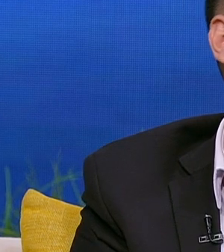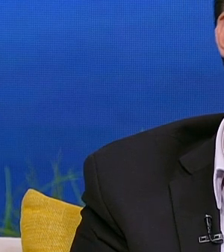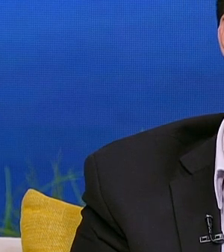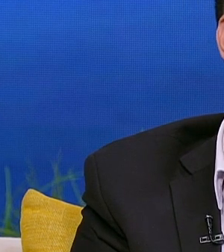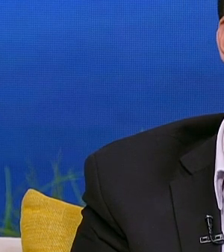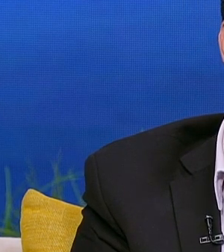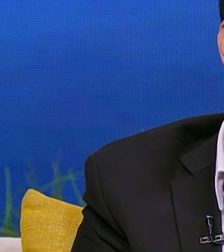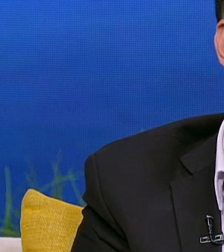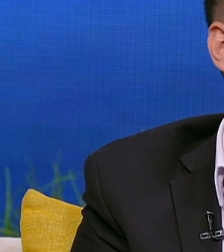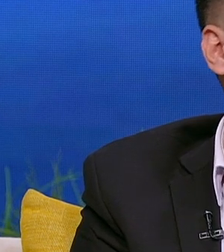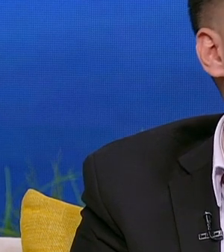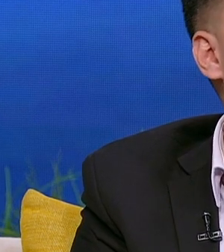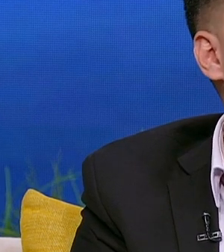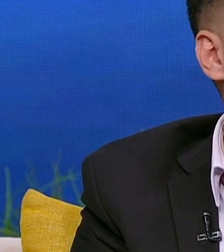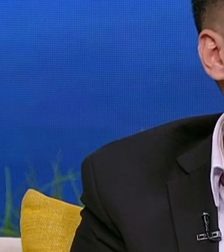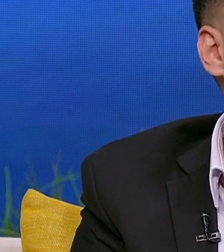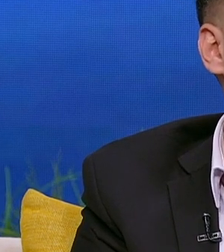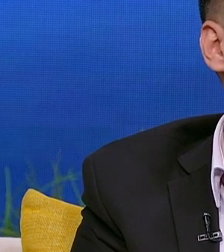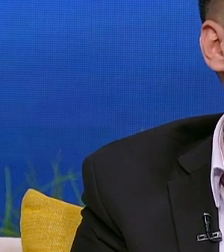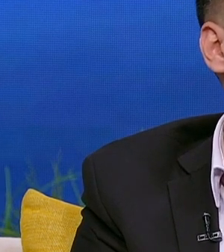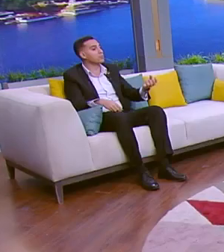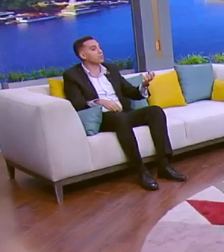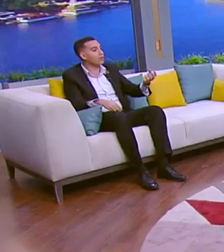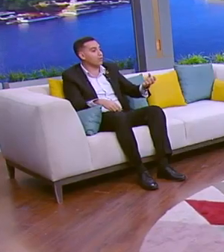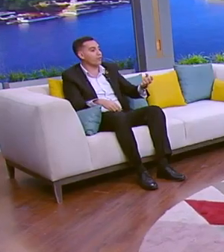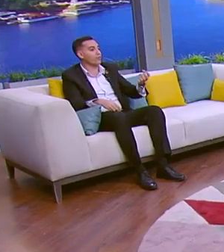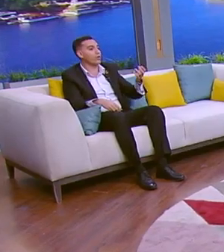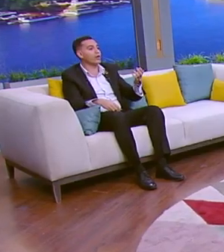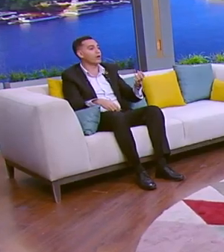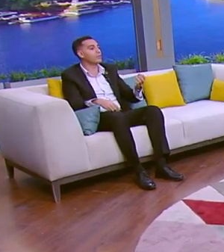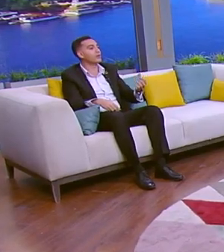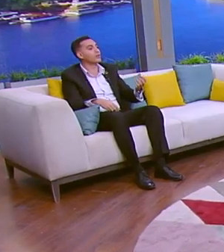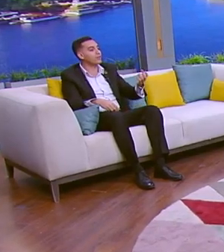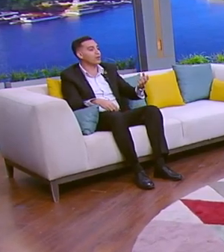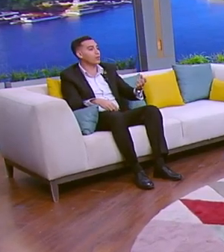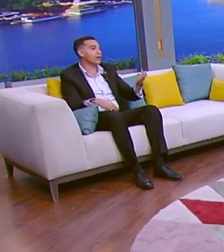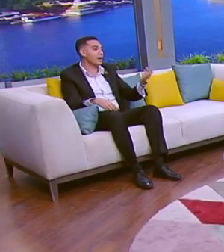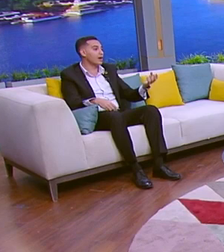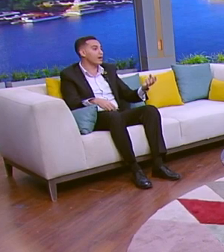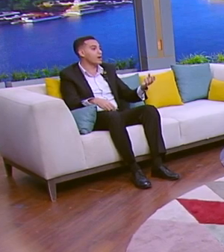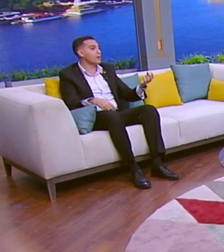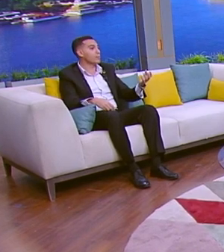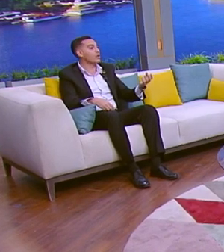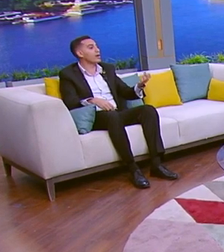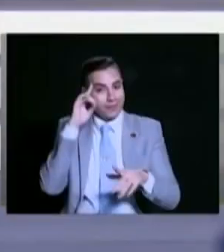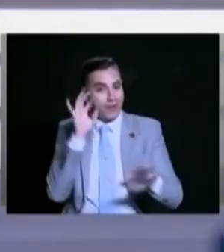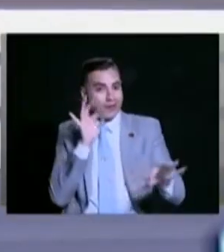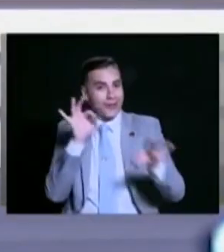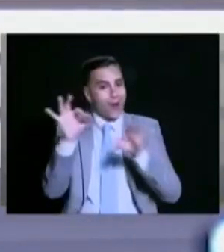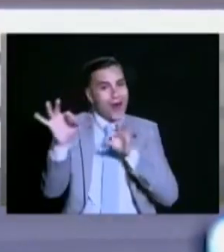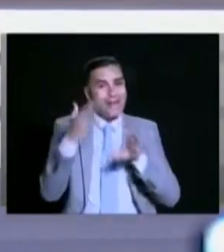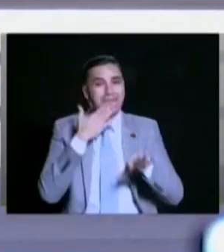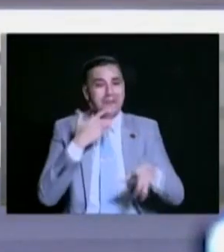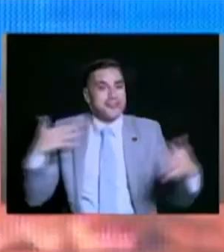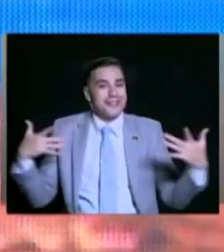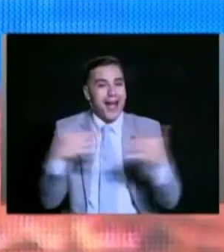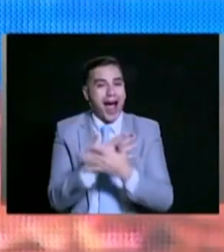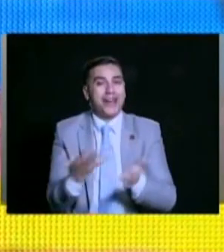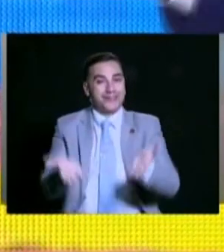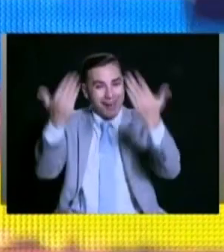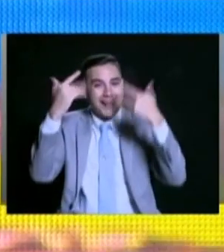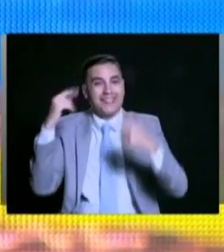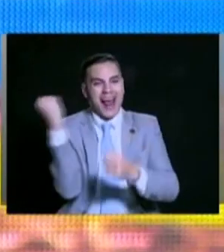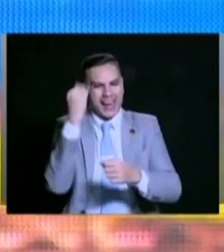احنا بعد كده لما نيجي نقول نقول الراجل ده مثقف ولا بيعرف يقرا ولا لا بناء على الخدمه اللي احنا